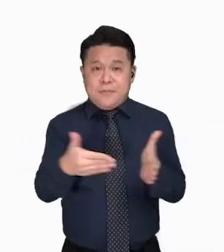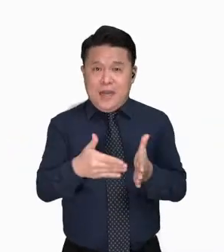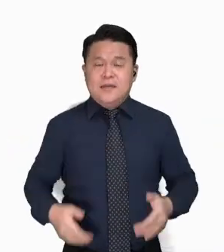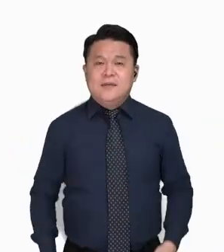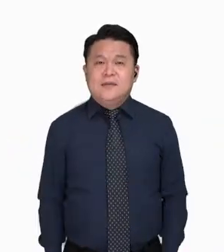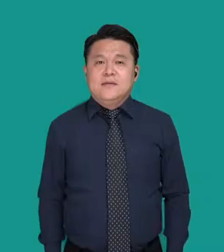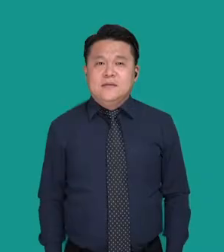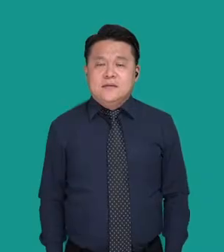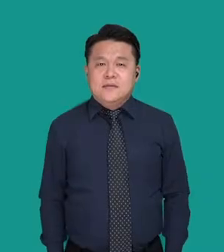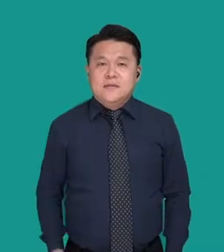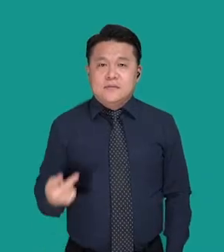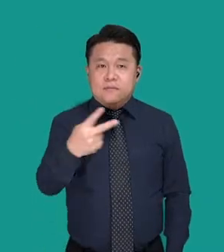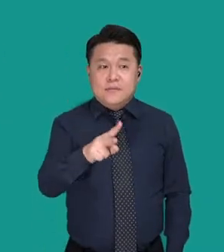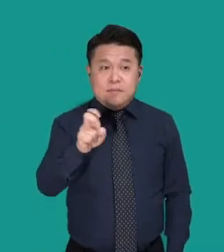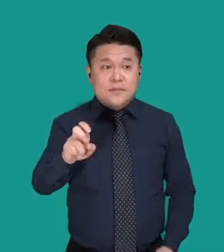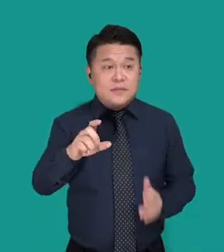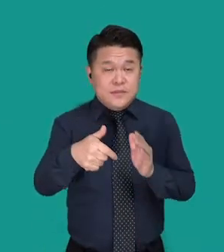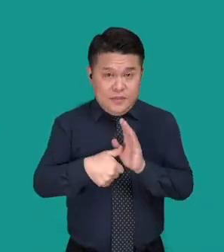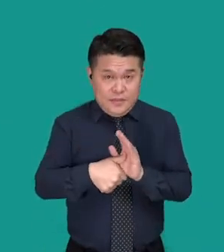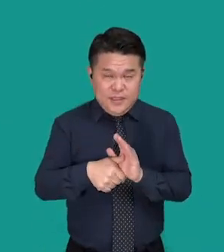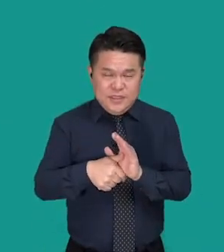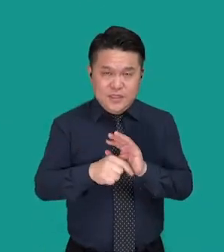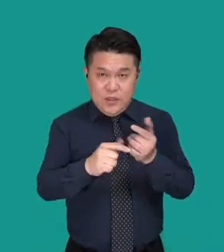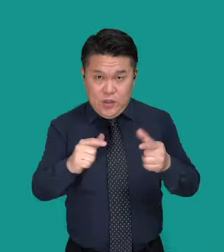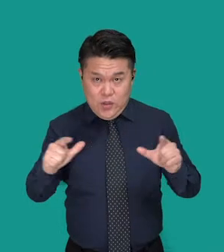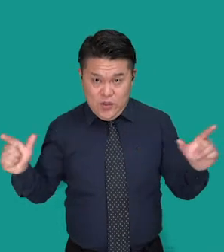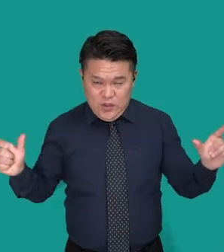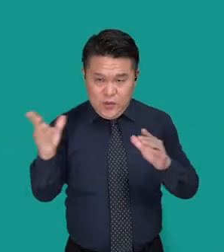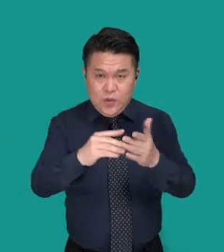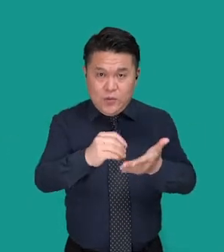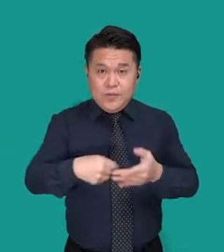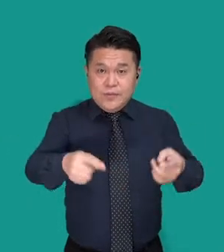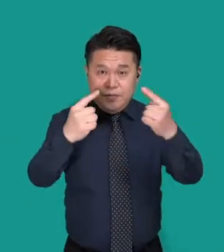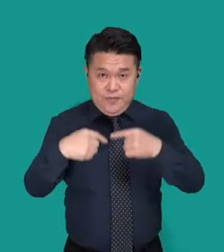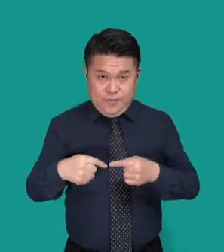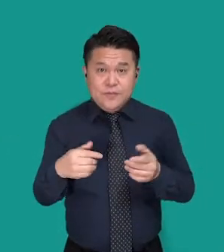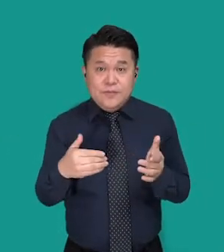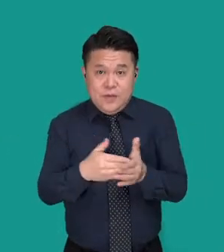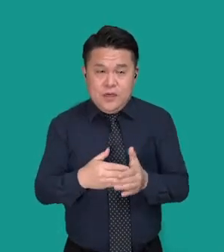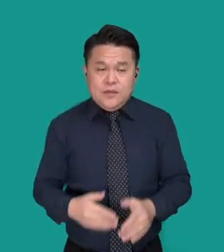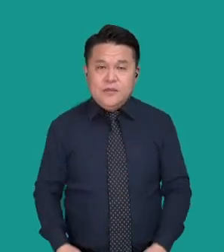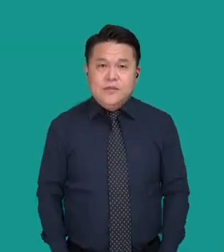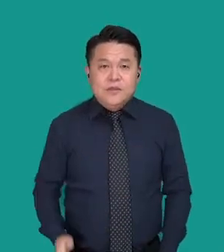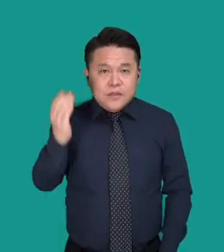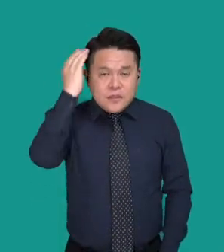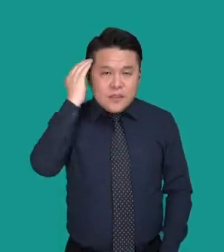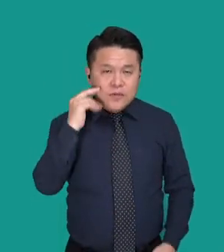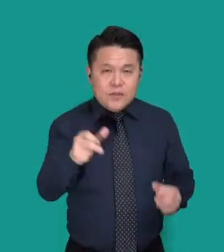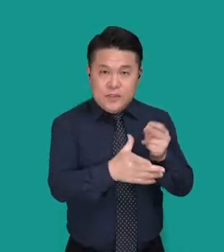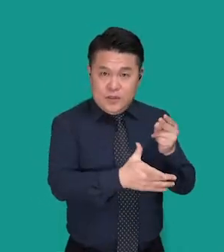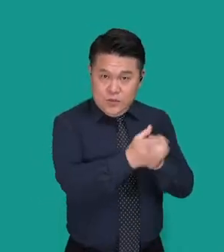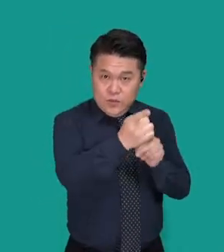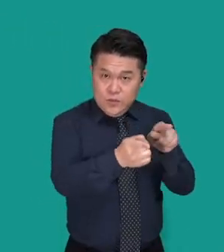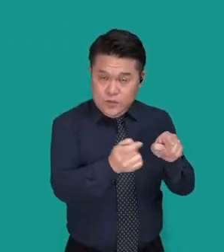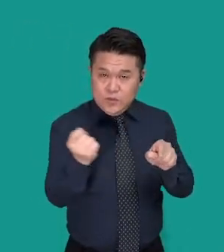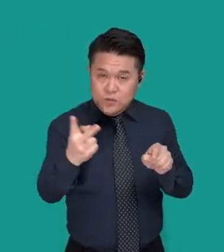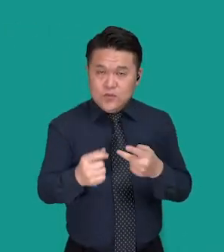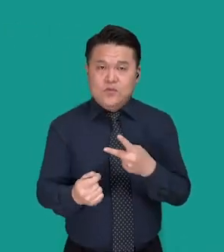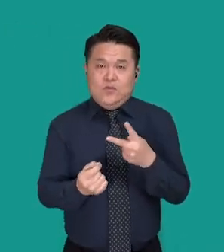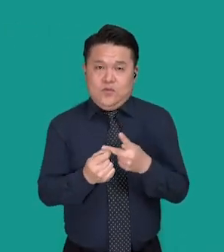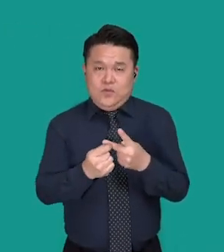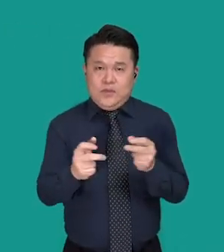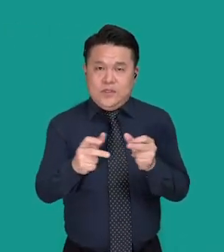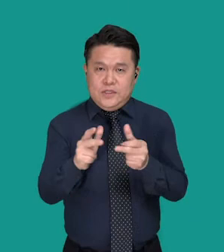마무리가 됩니다. 2020년에도 다양한 기관들이 공모사업에 함께하였는데요. 한국장애인단체